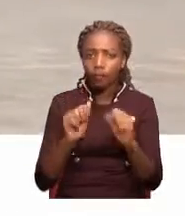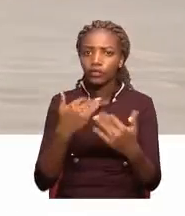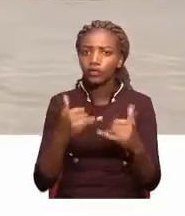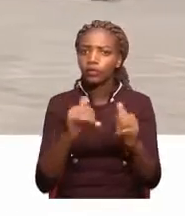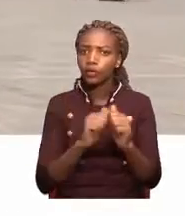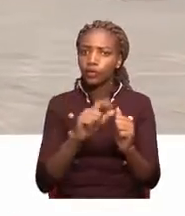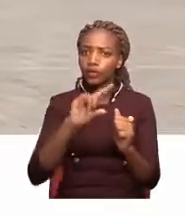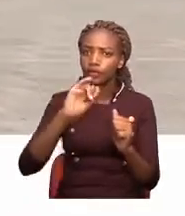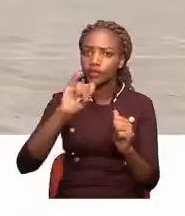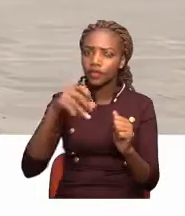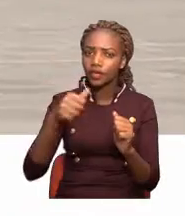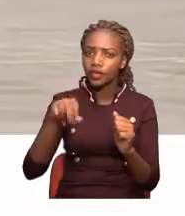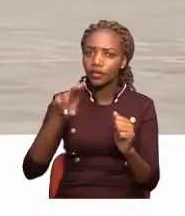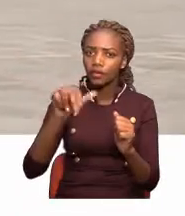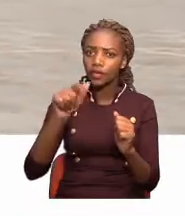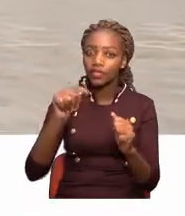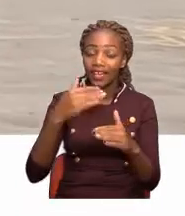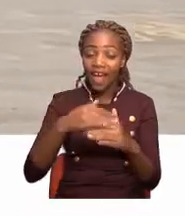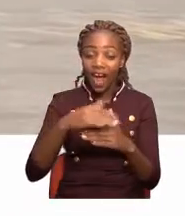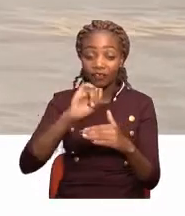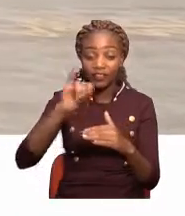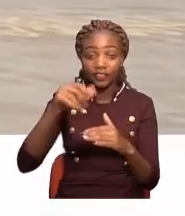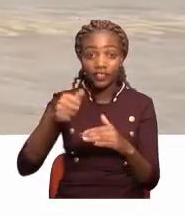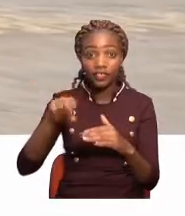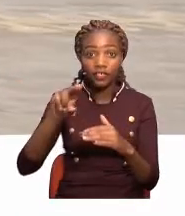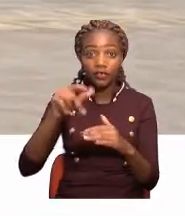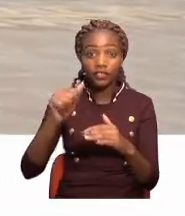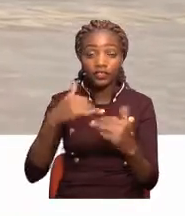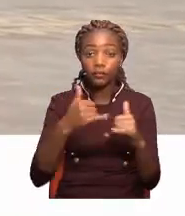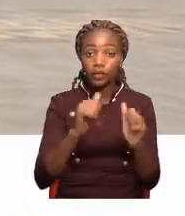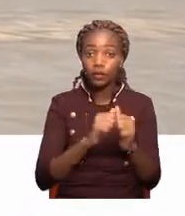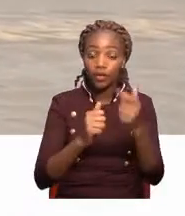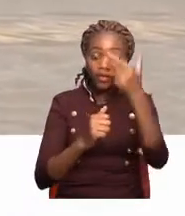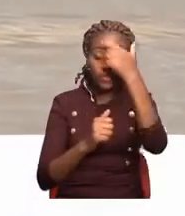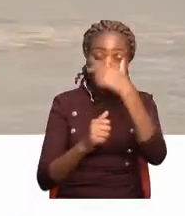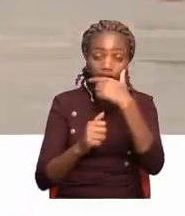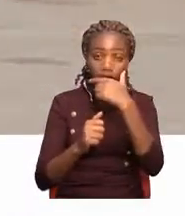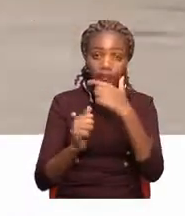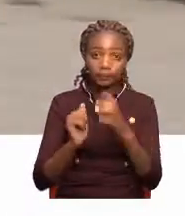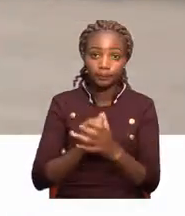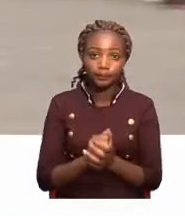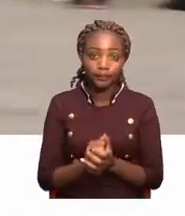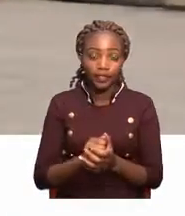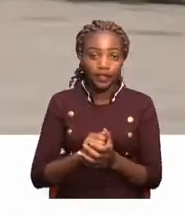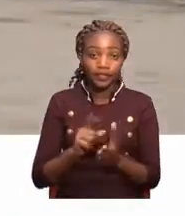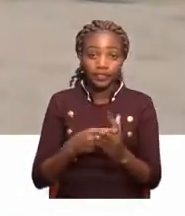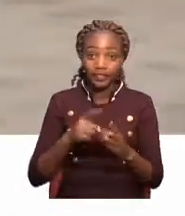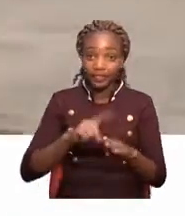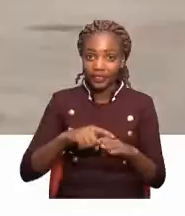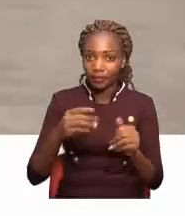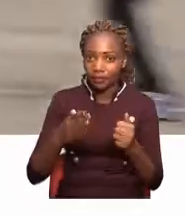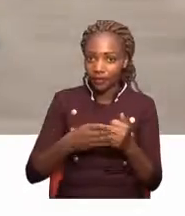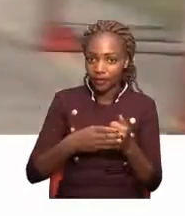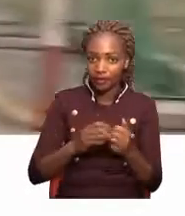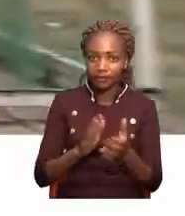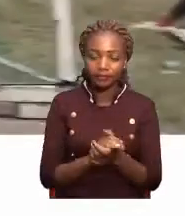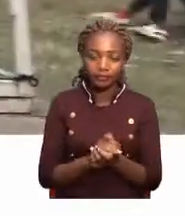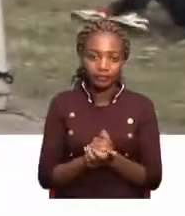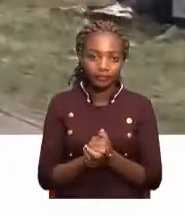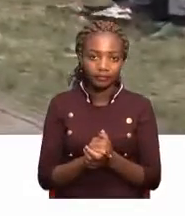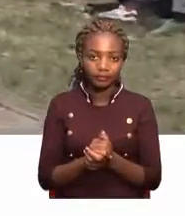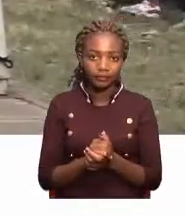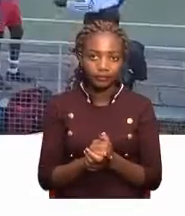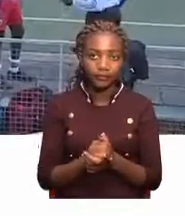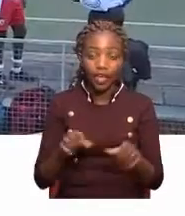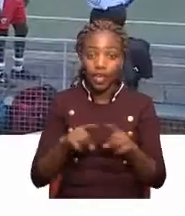ya JQUAT kucheza na Thika saa 4 asubuhi. Bukenas na Generation zitachuana kuanzia saa 3 kisha GSU ipambane na Ganas kuanzia saa